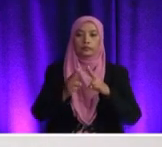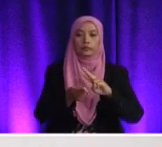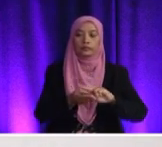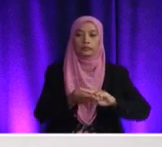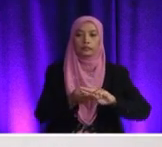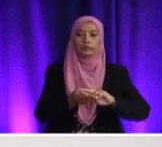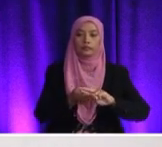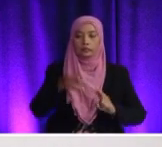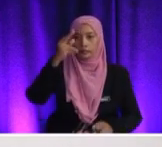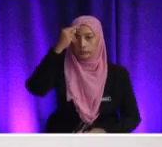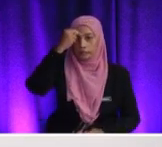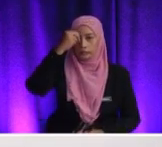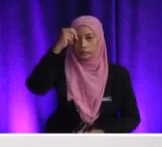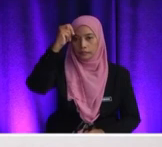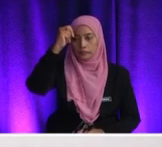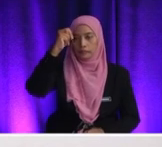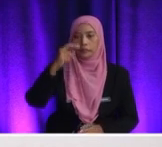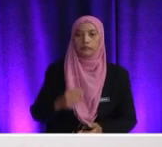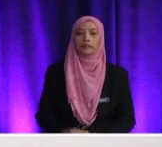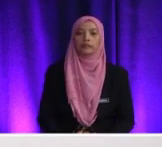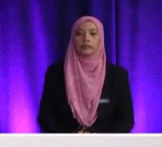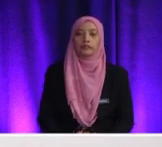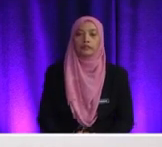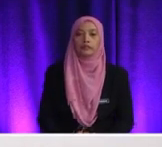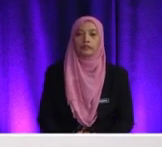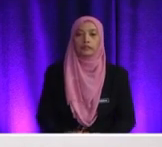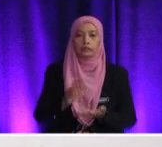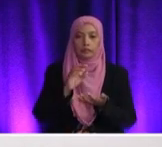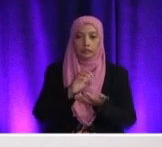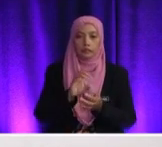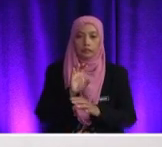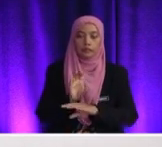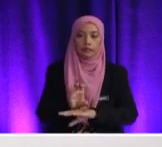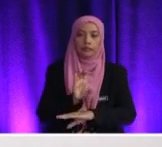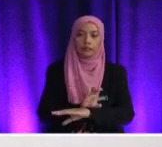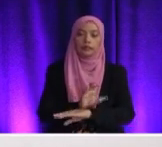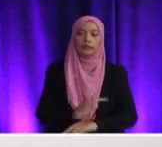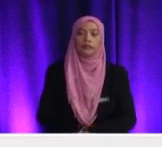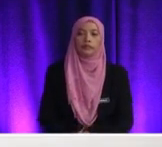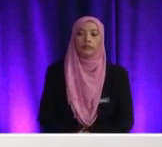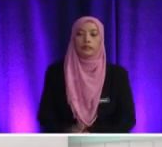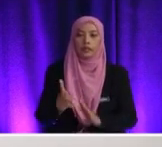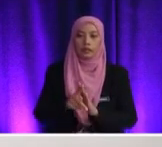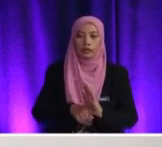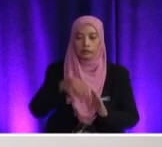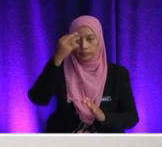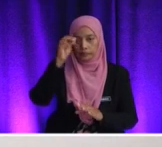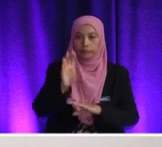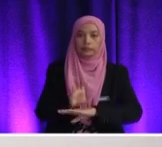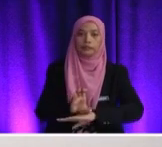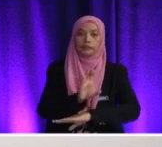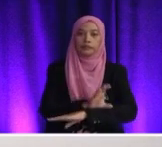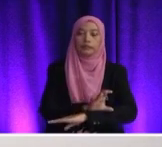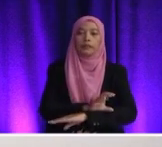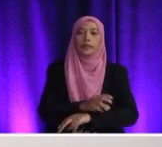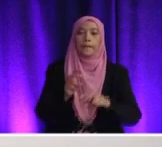kemahiran teknologi maklumat seperti Kemayoran begitu komputer pada hari ini kemahiran segera ekspansi tuh jadi saya